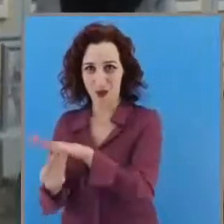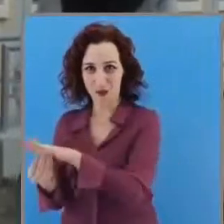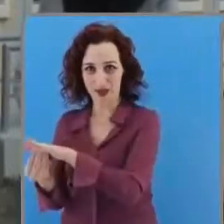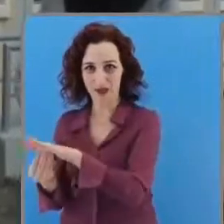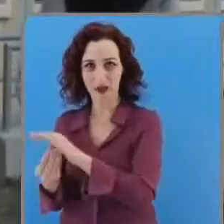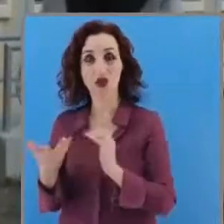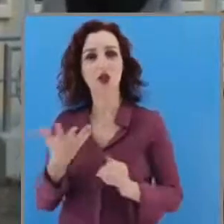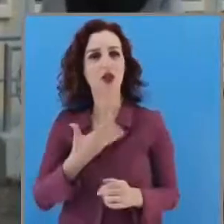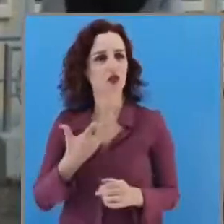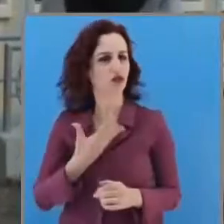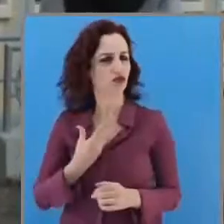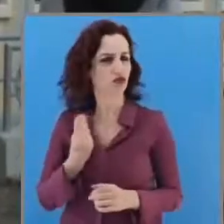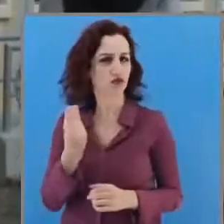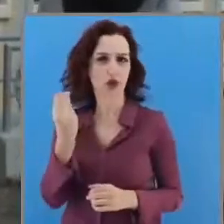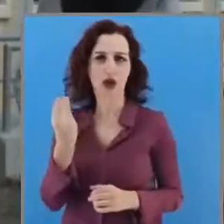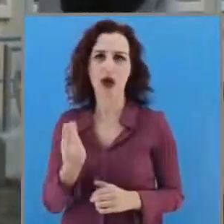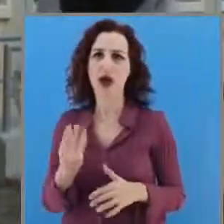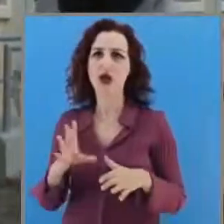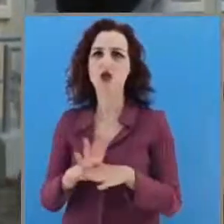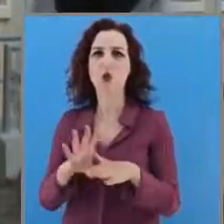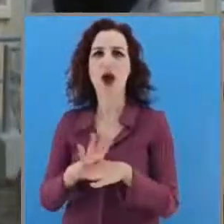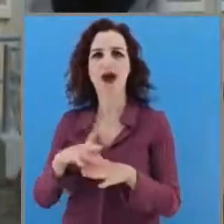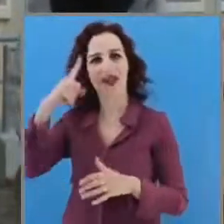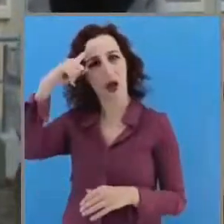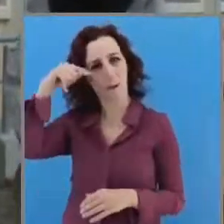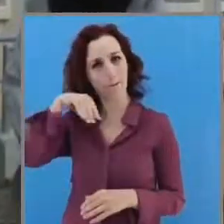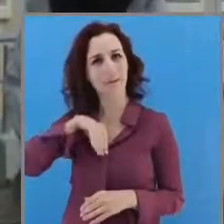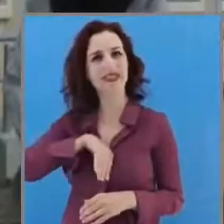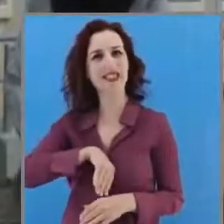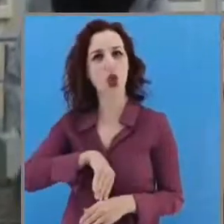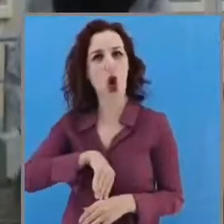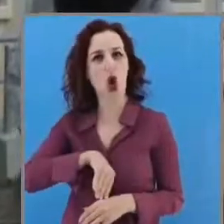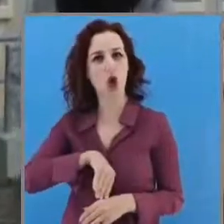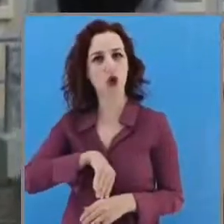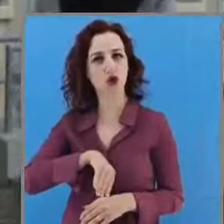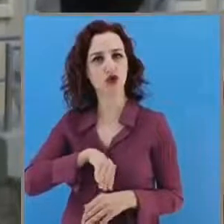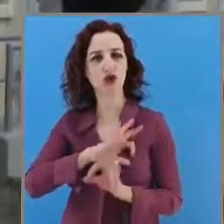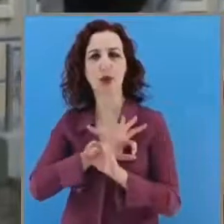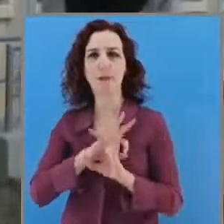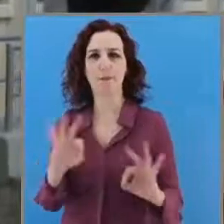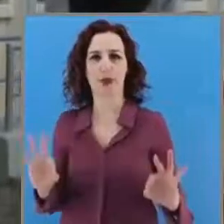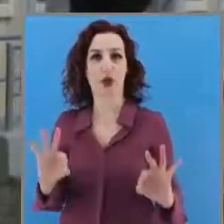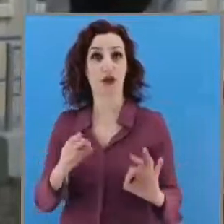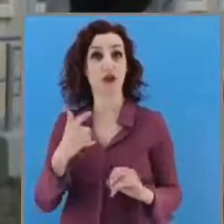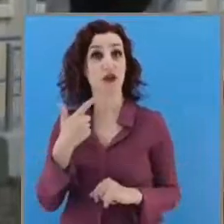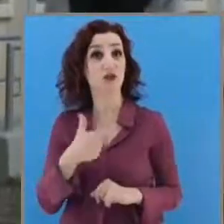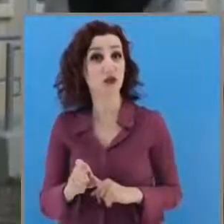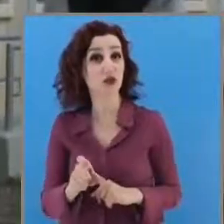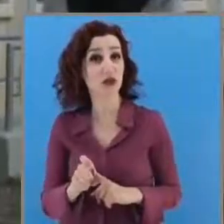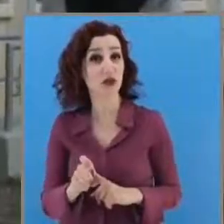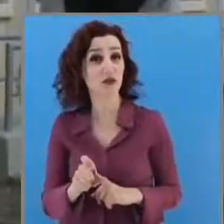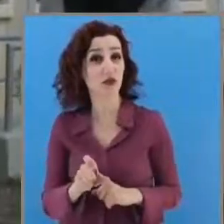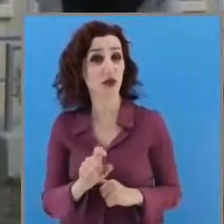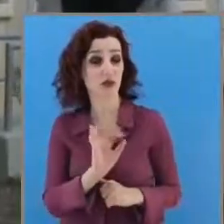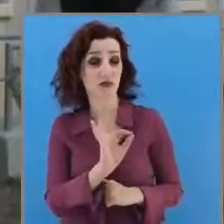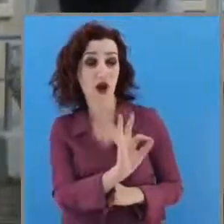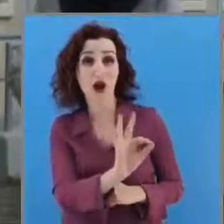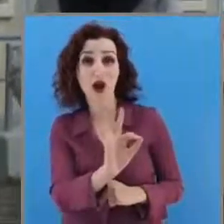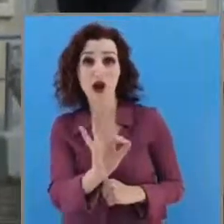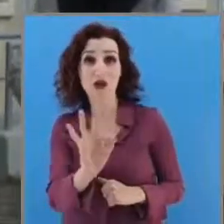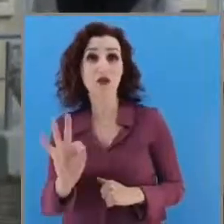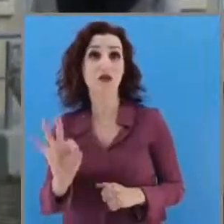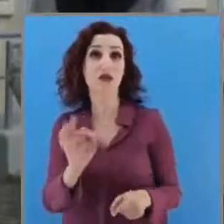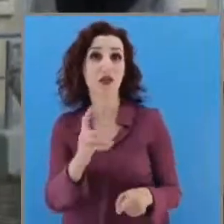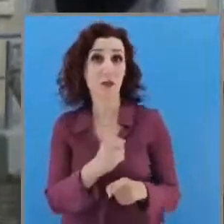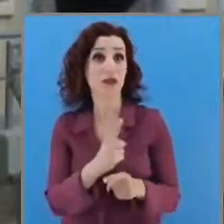ormai da tempo una squadra di psicologi anche per mettere al servizio di coloro che hanno un'esigenza di